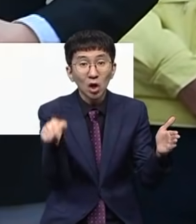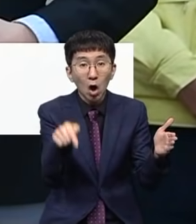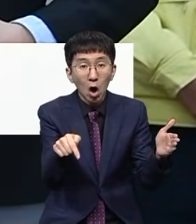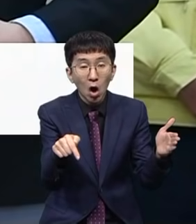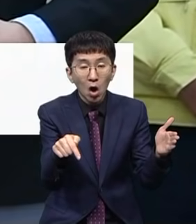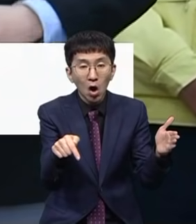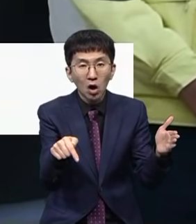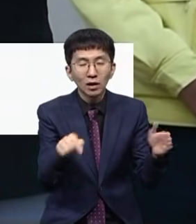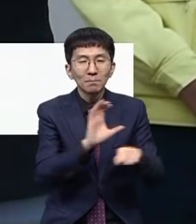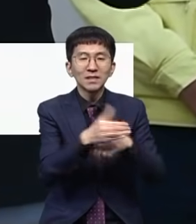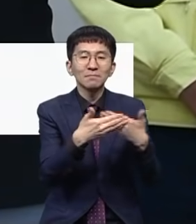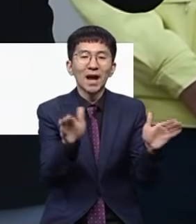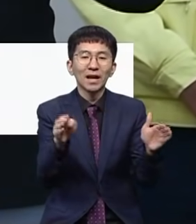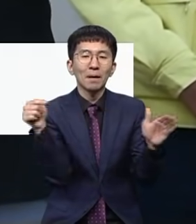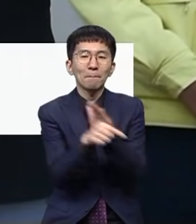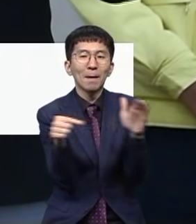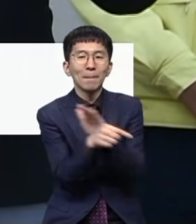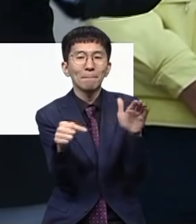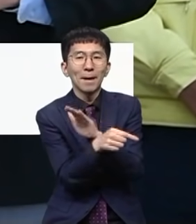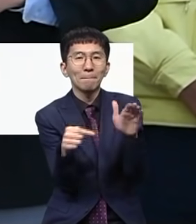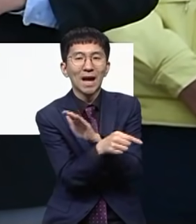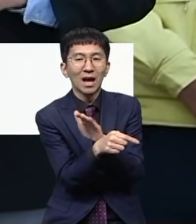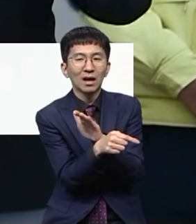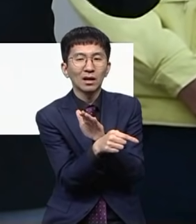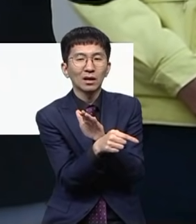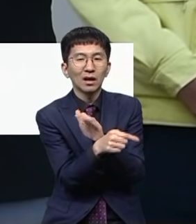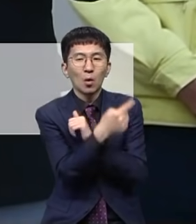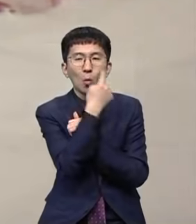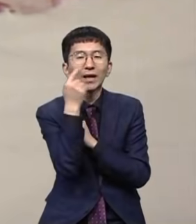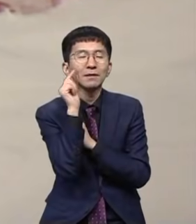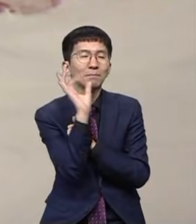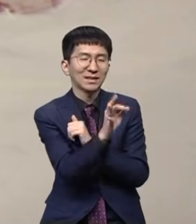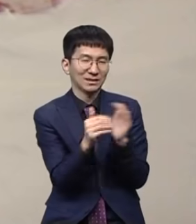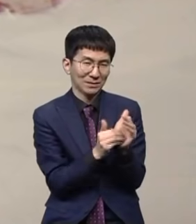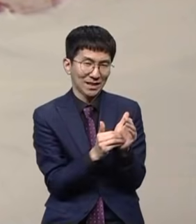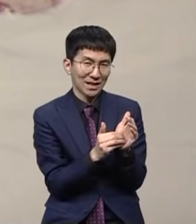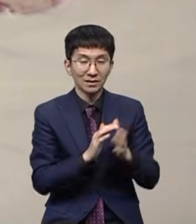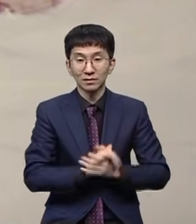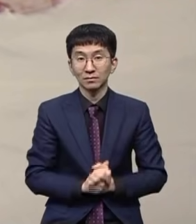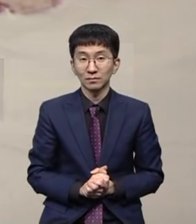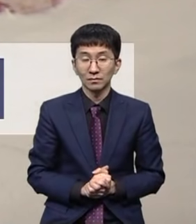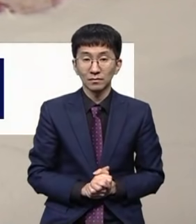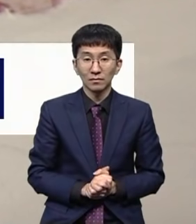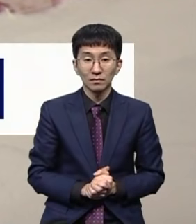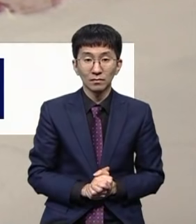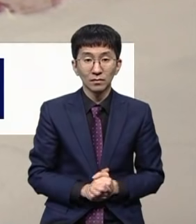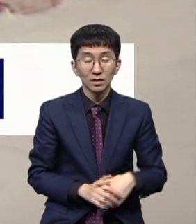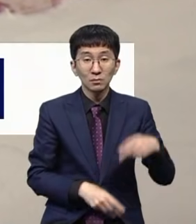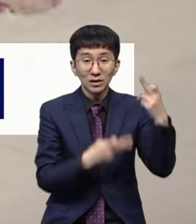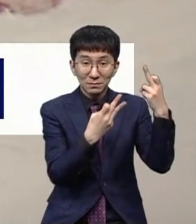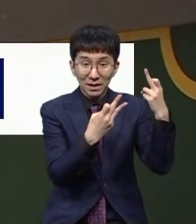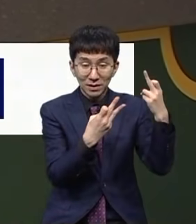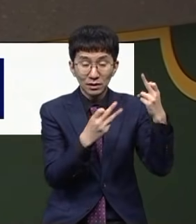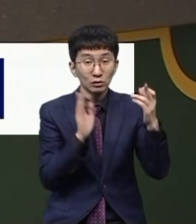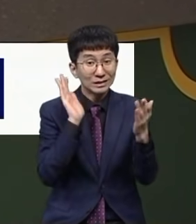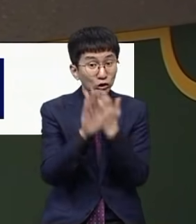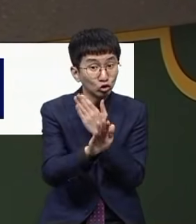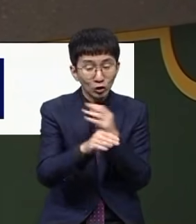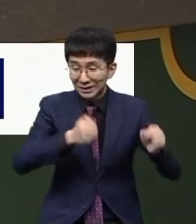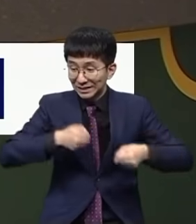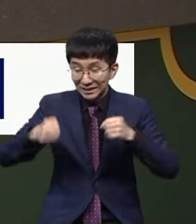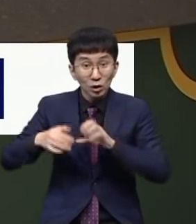대관령면 소재 PC방을 이용한 사실을 확인하고, 지난 13일 첫 확진 이후 이